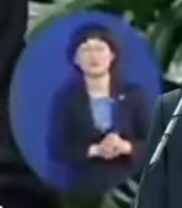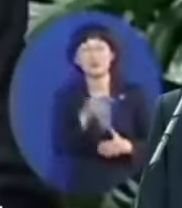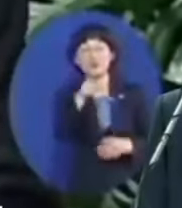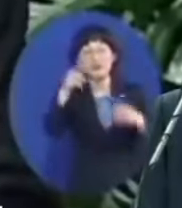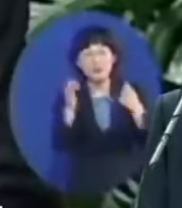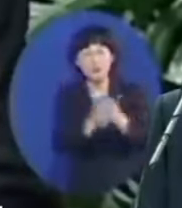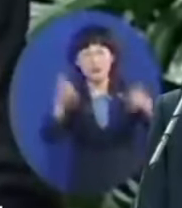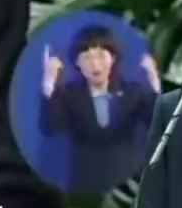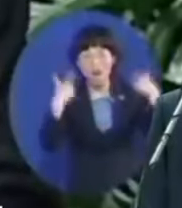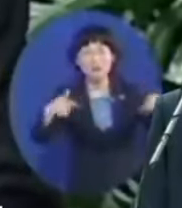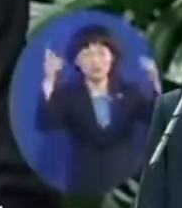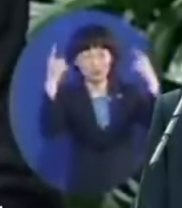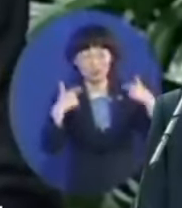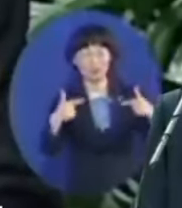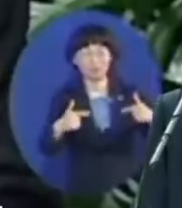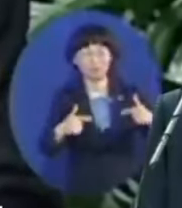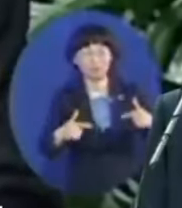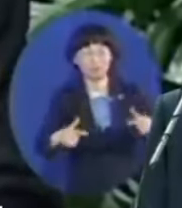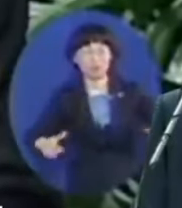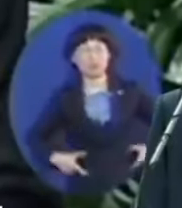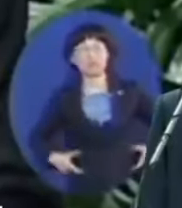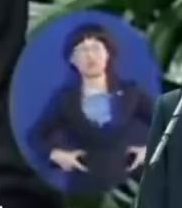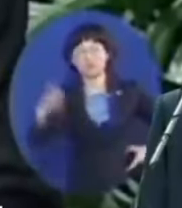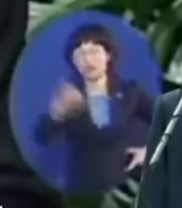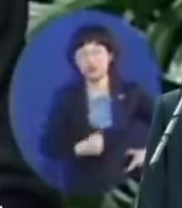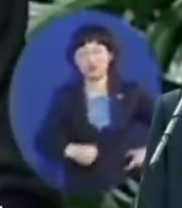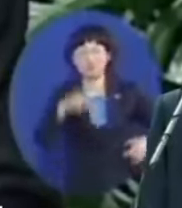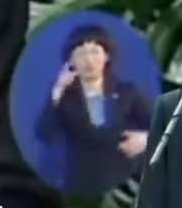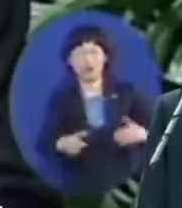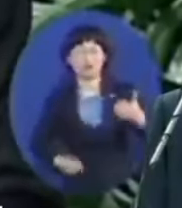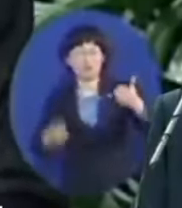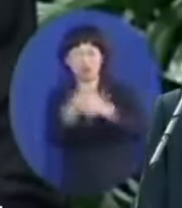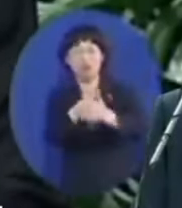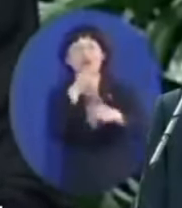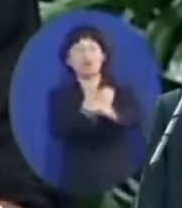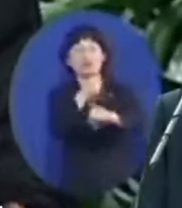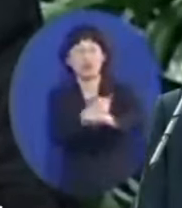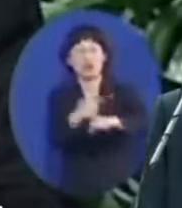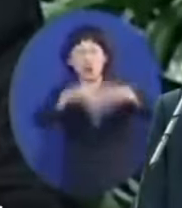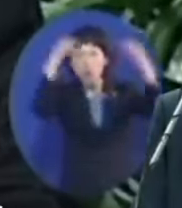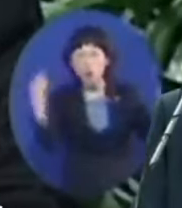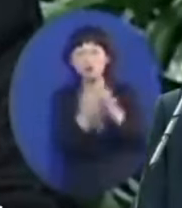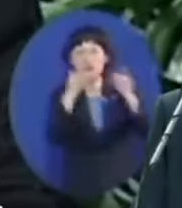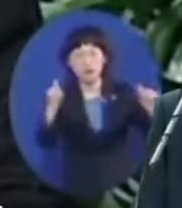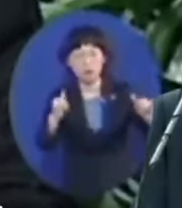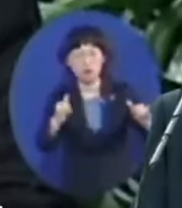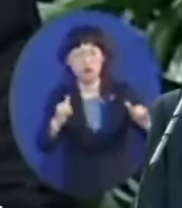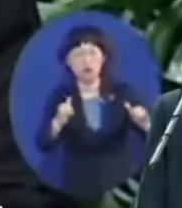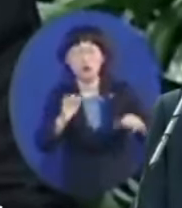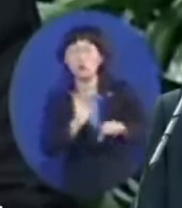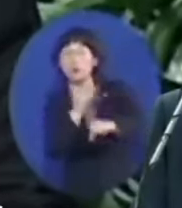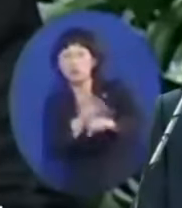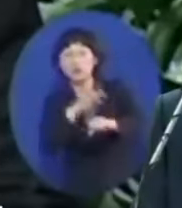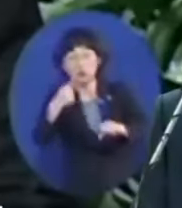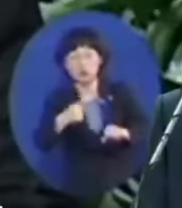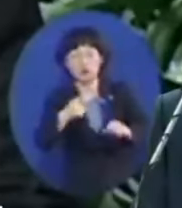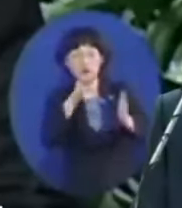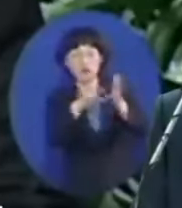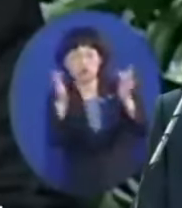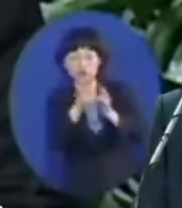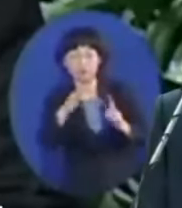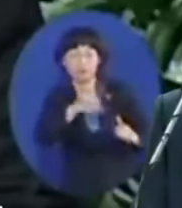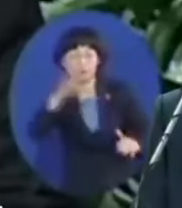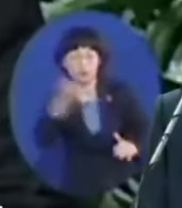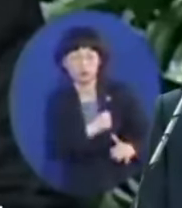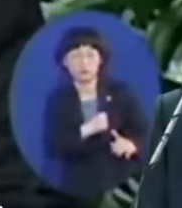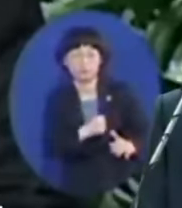그래서 언제나 배짱을 내놓고 강하고 담대했습니다. 모든 사람이 못한다는 것에 예수 이름으로 뛰어들어서